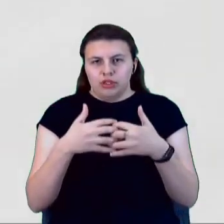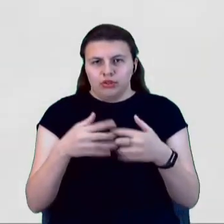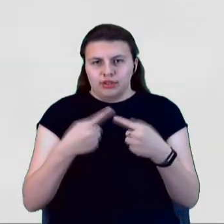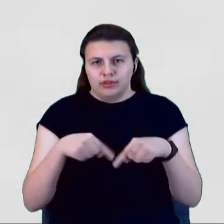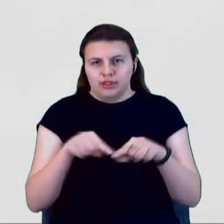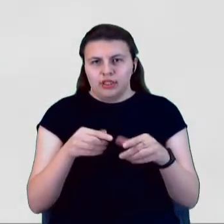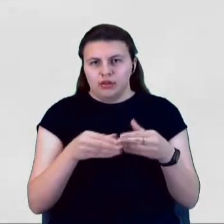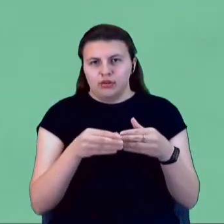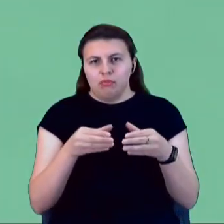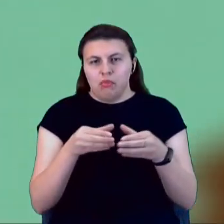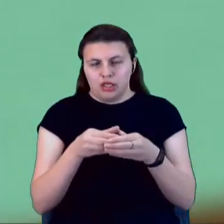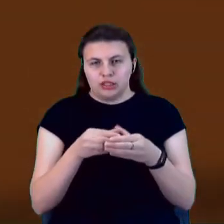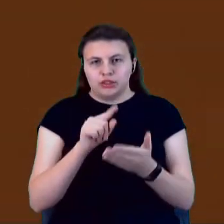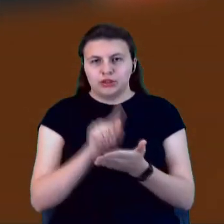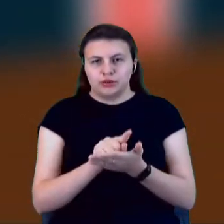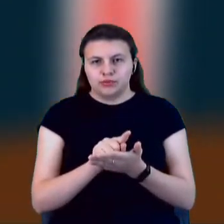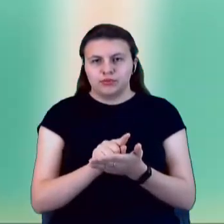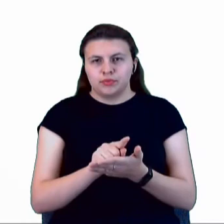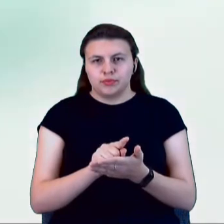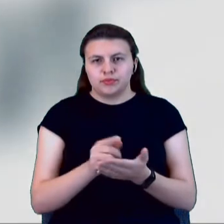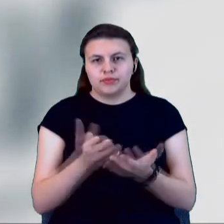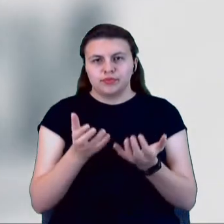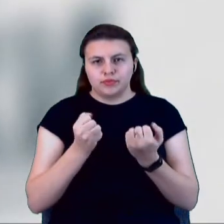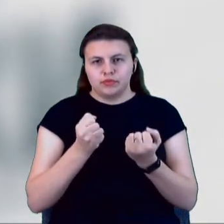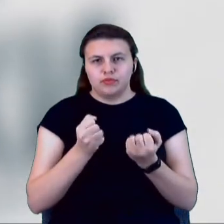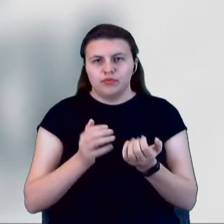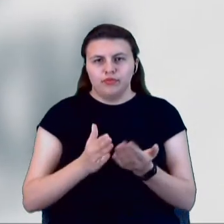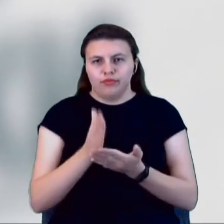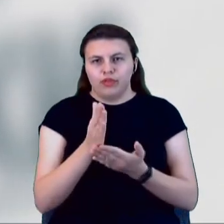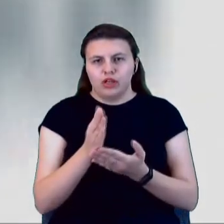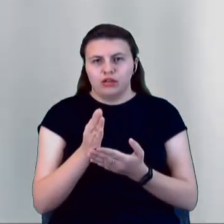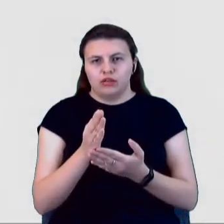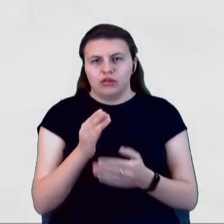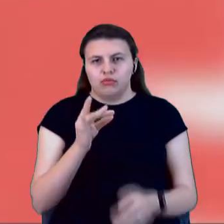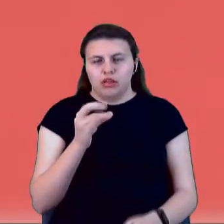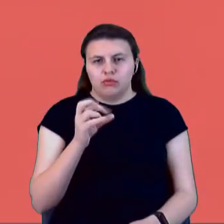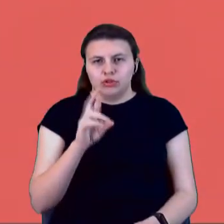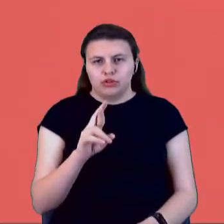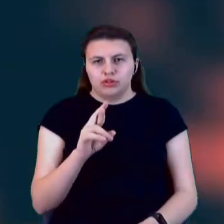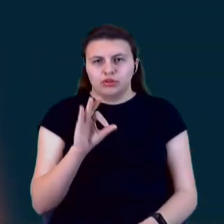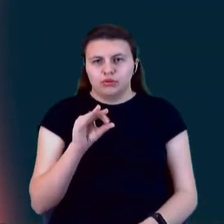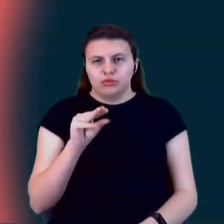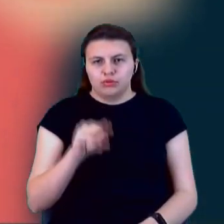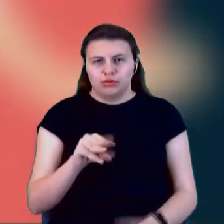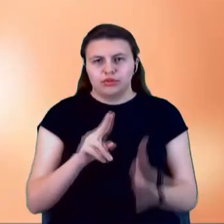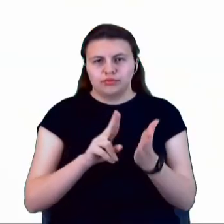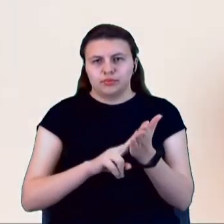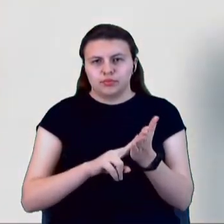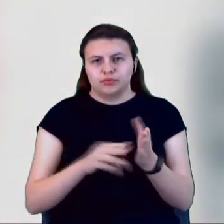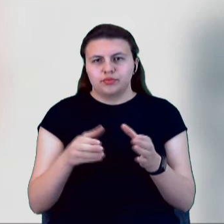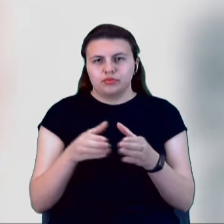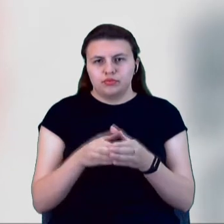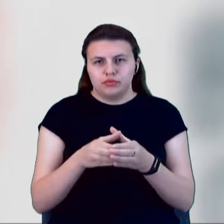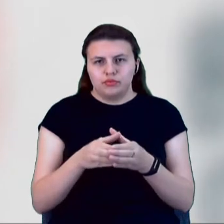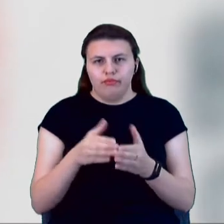должен принимать делегированные полномочия от непосредственно членов партии «Наш край». У нас